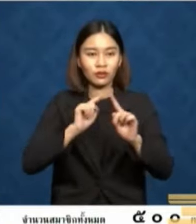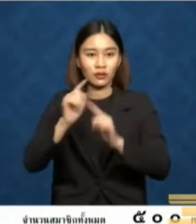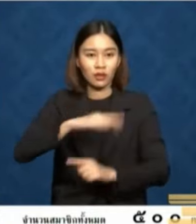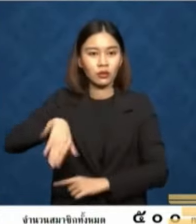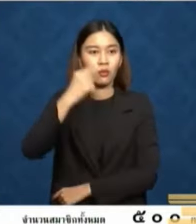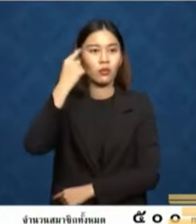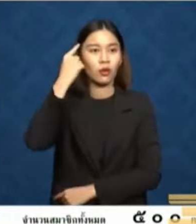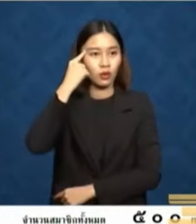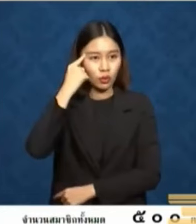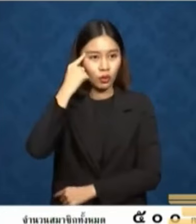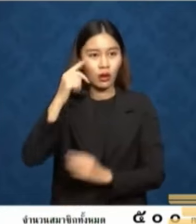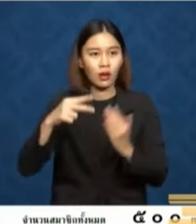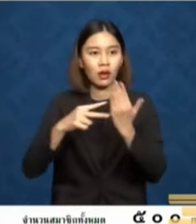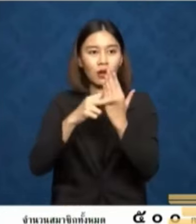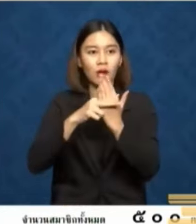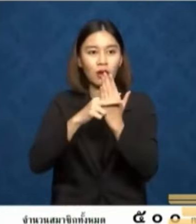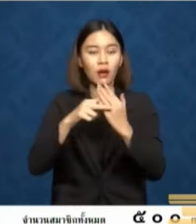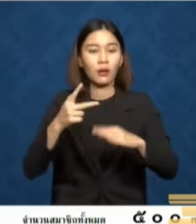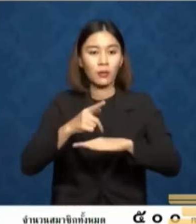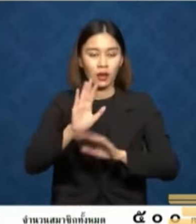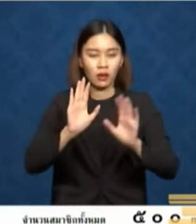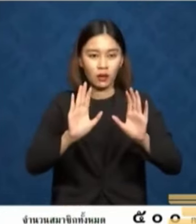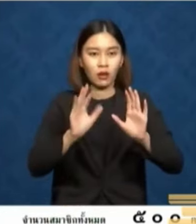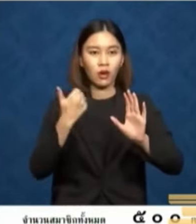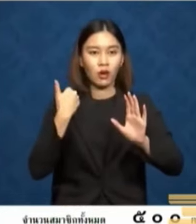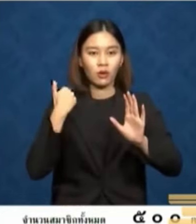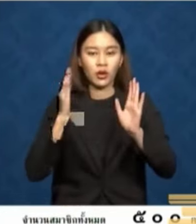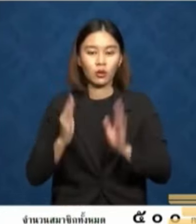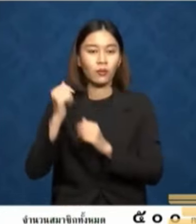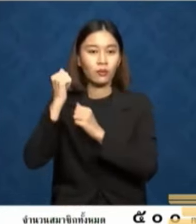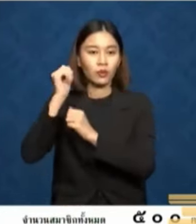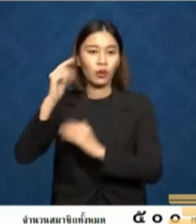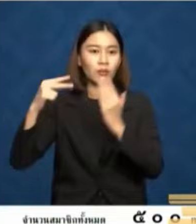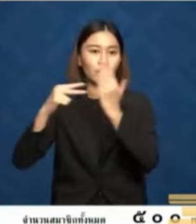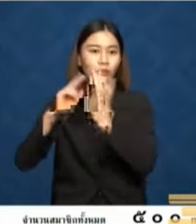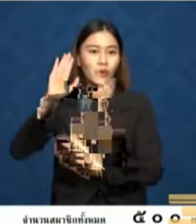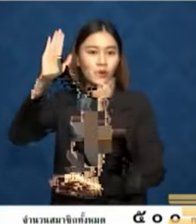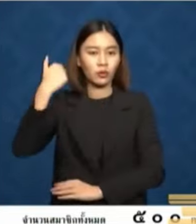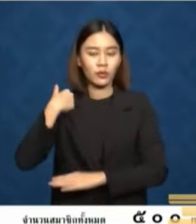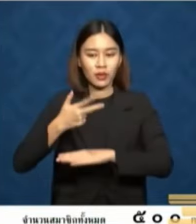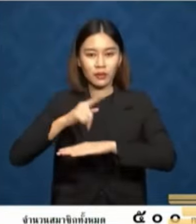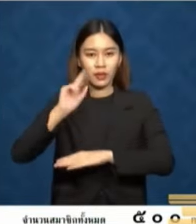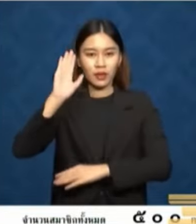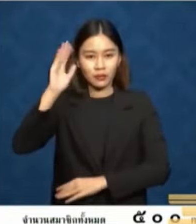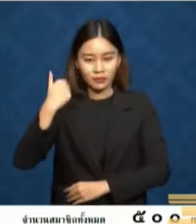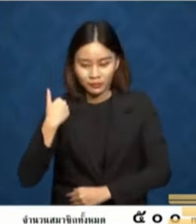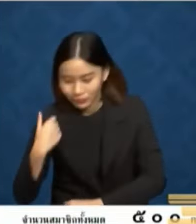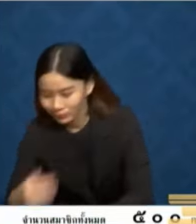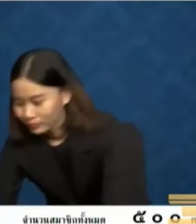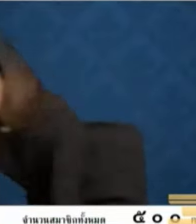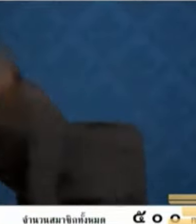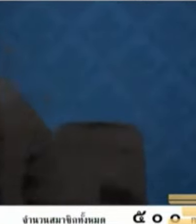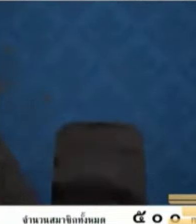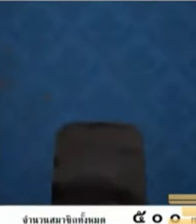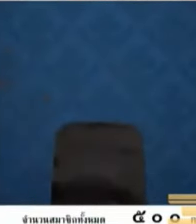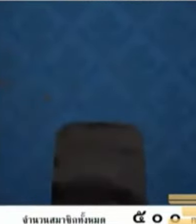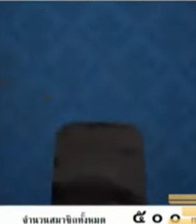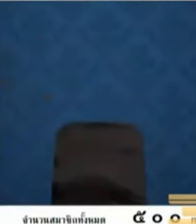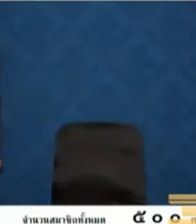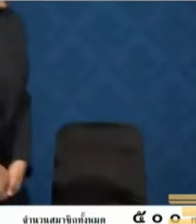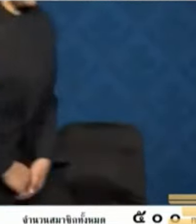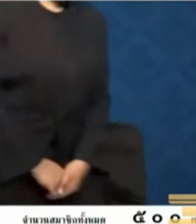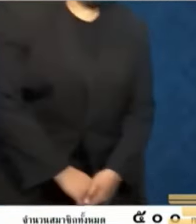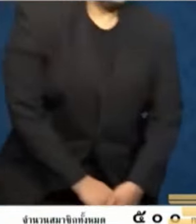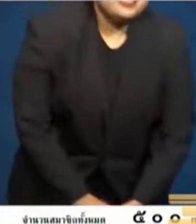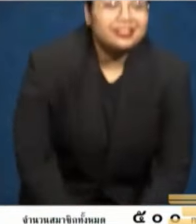รู้เอ่อเดี๋ยวท่านนะครับเดี๋ยวมีผู้ประท้วงนะครับท่านประธานที่เคารพผมนทุบัวปทุมบัญชีรายชื่อพรรคเ้าไกลครับ